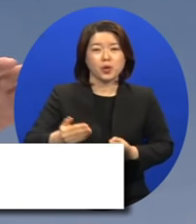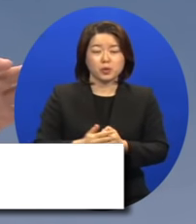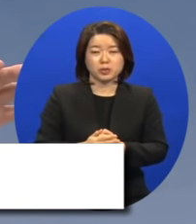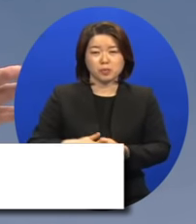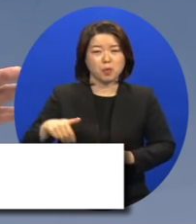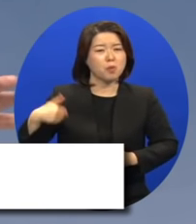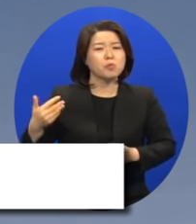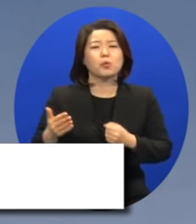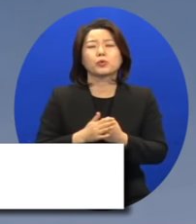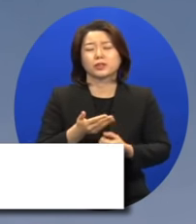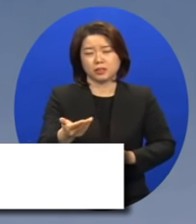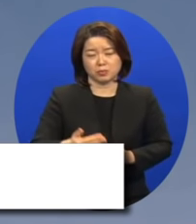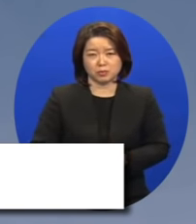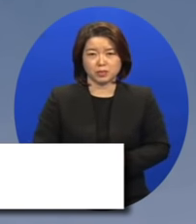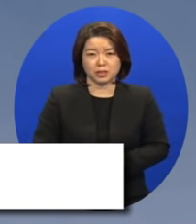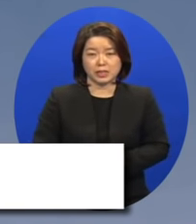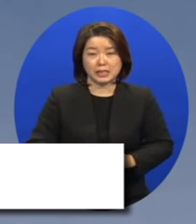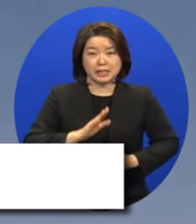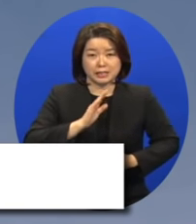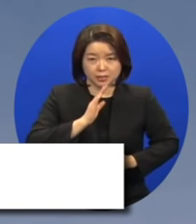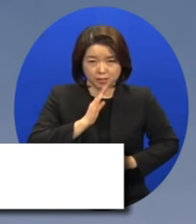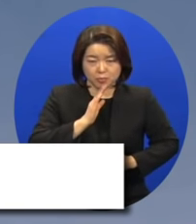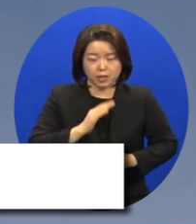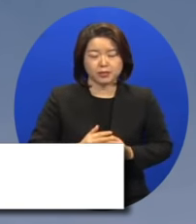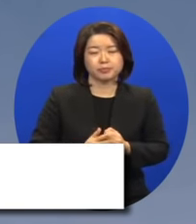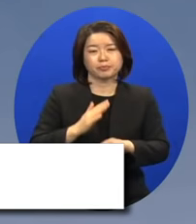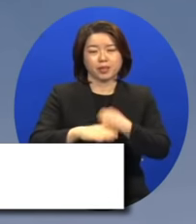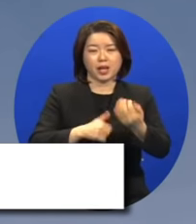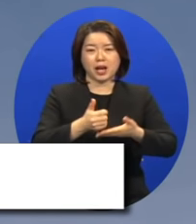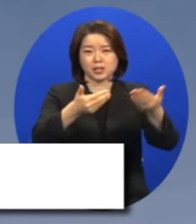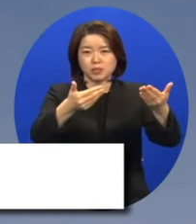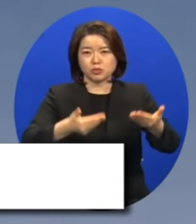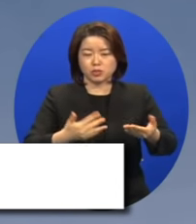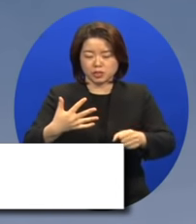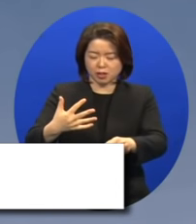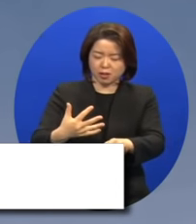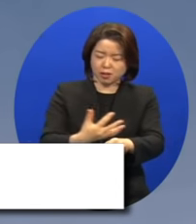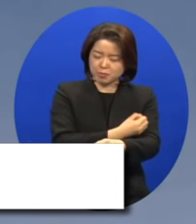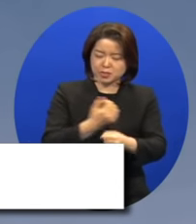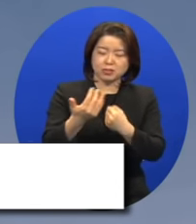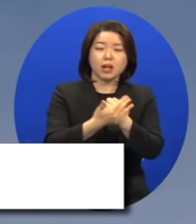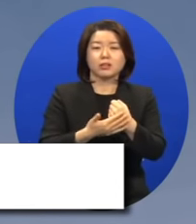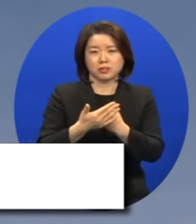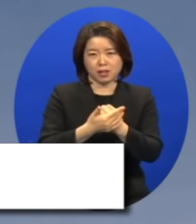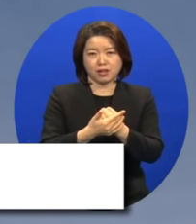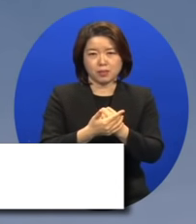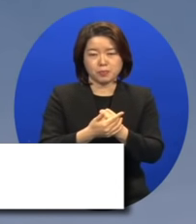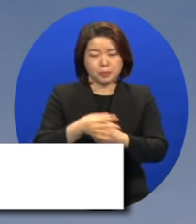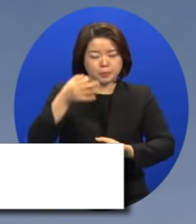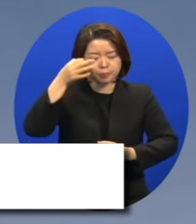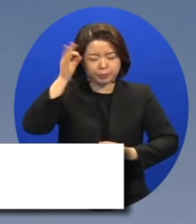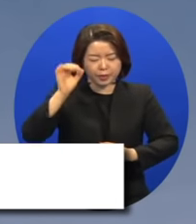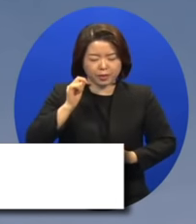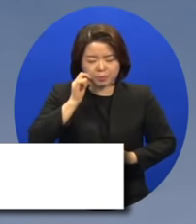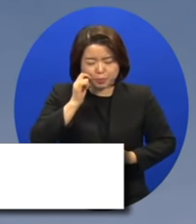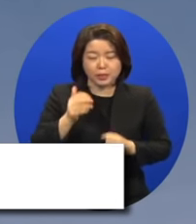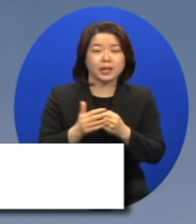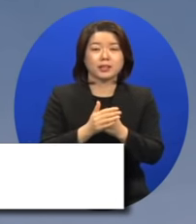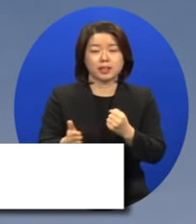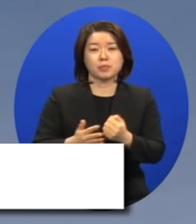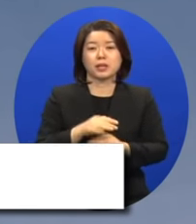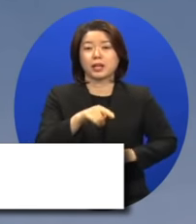하지못하기때문일뿐입니다 .당신이 하나님께서당신에게베푸신놀라운은혜를깨닫지못하기때문에